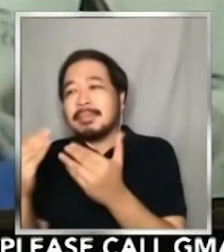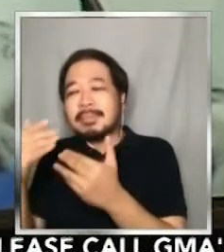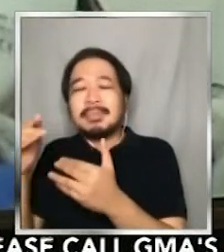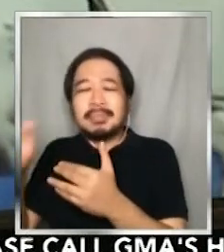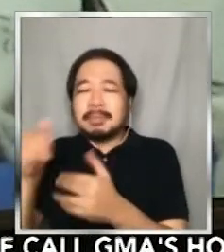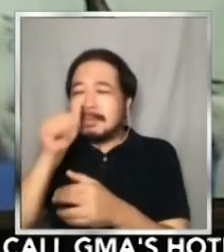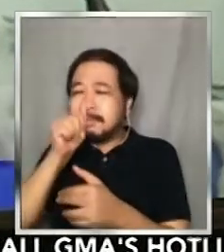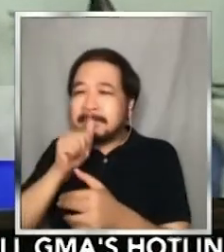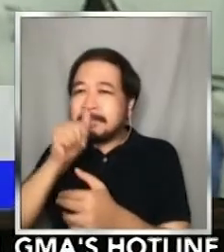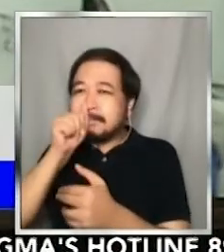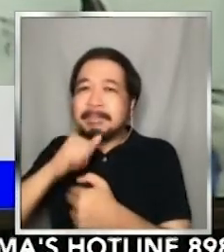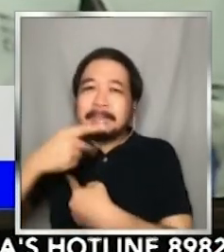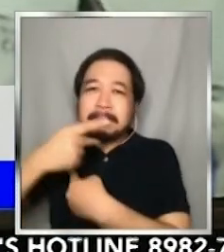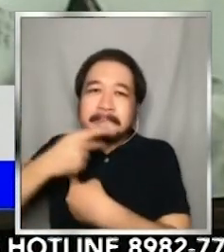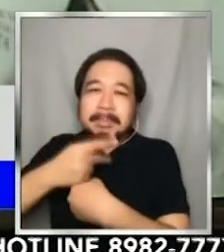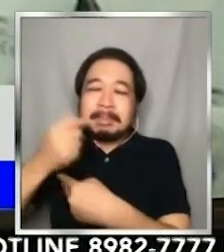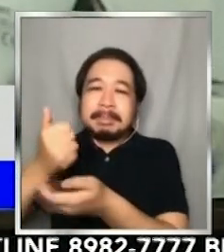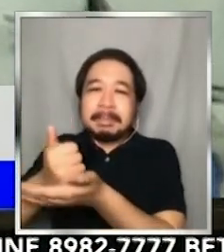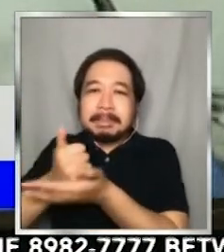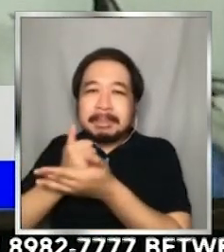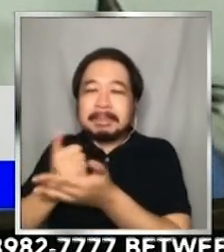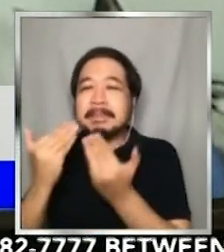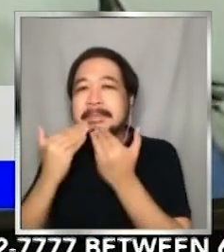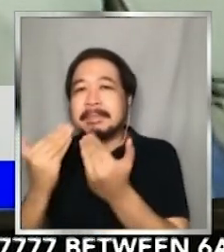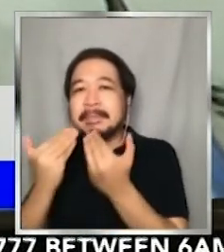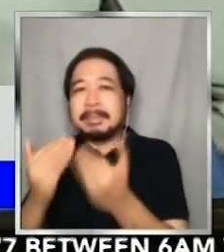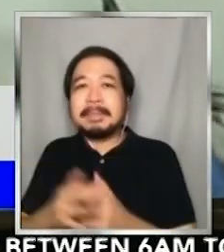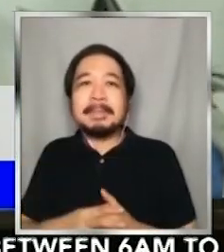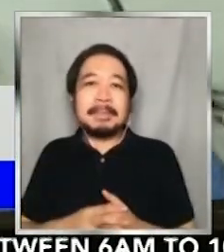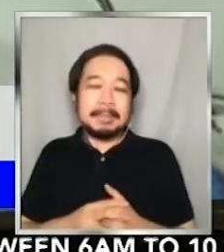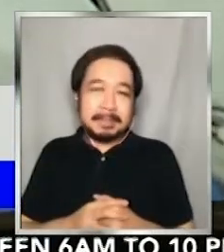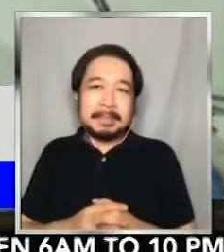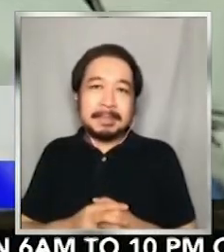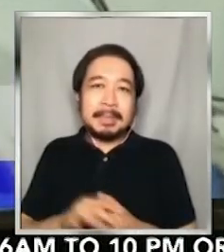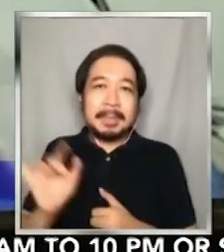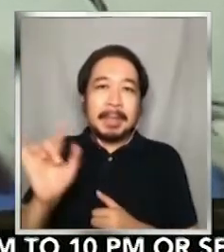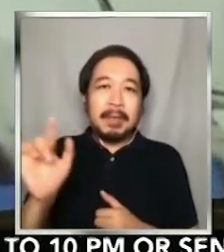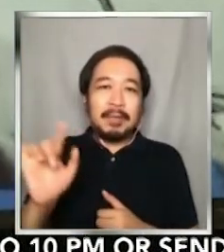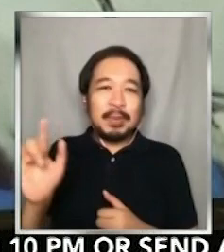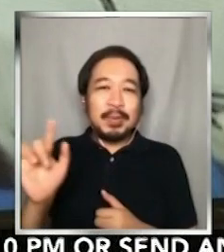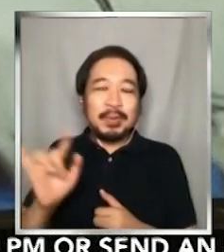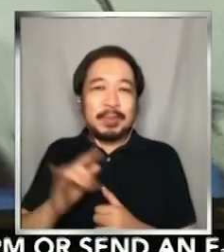paano. Salamat po. Love you pa.